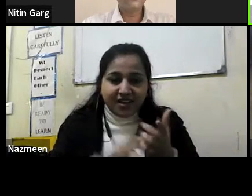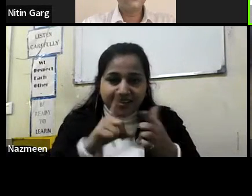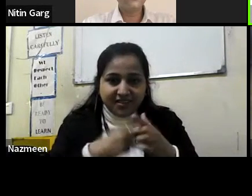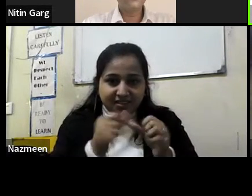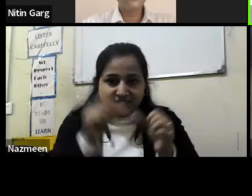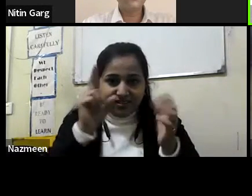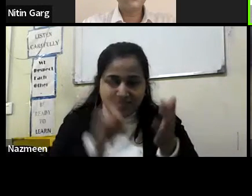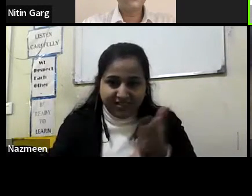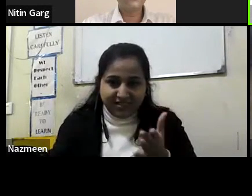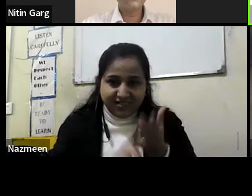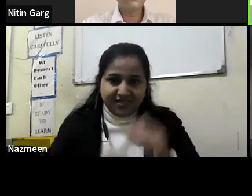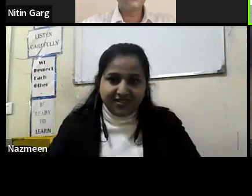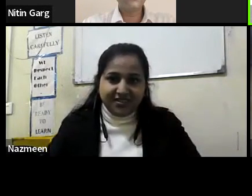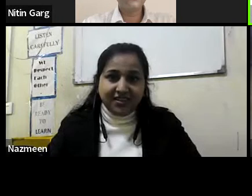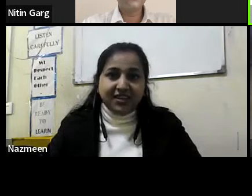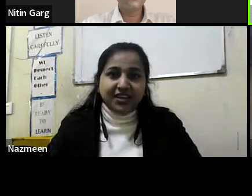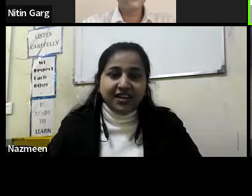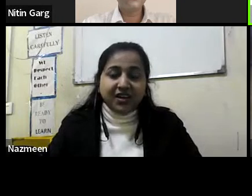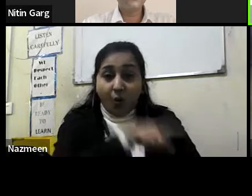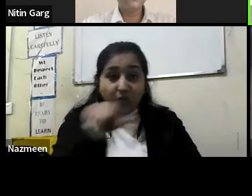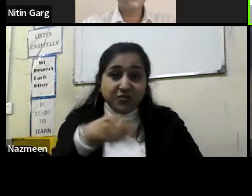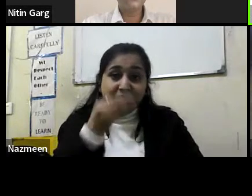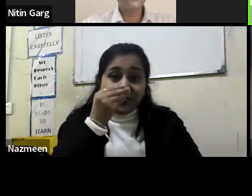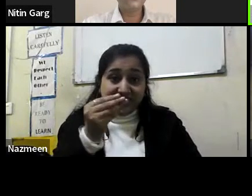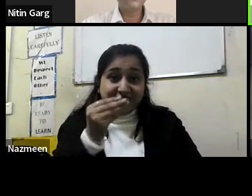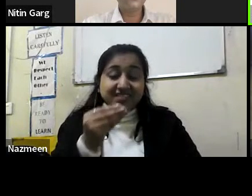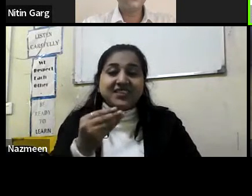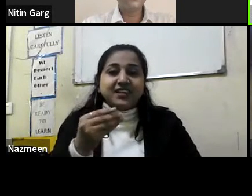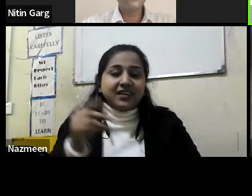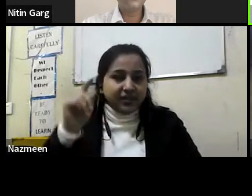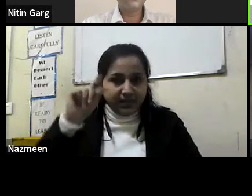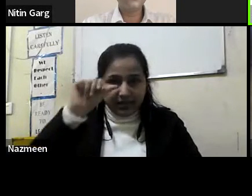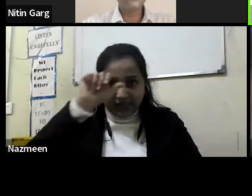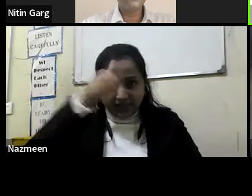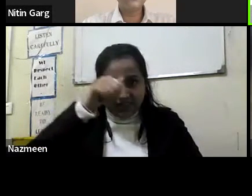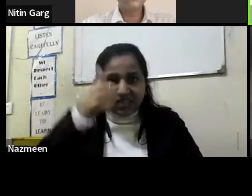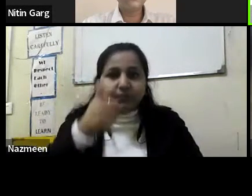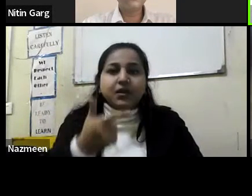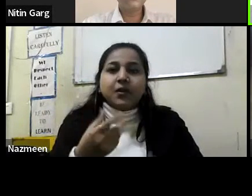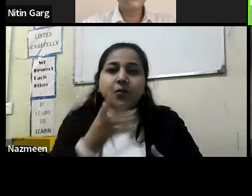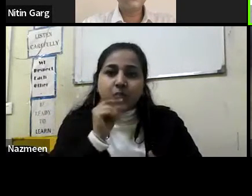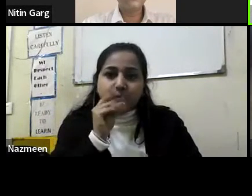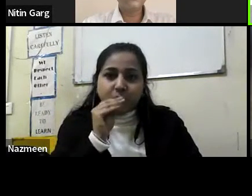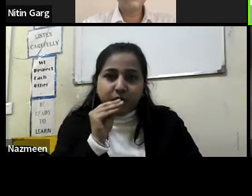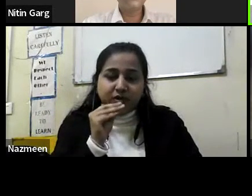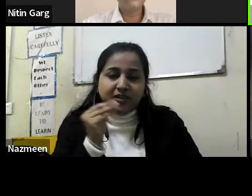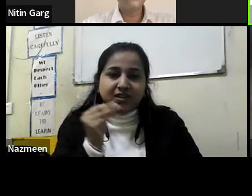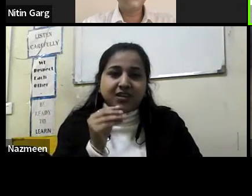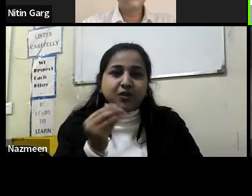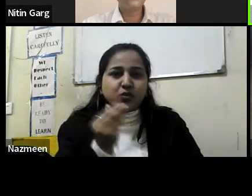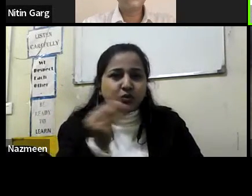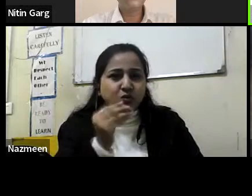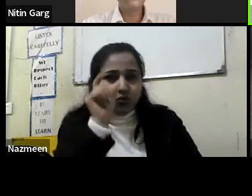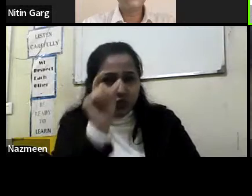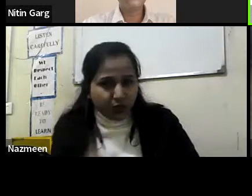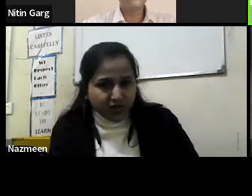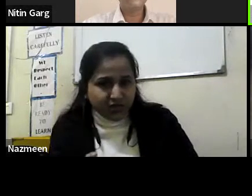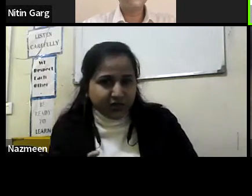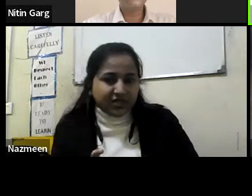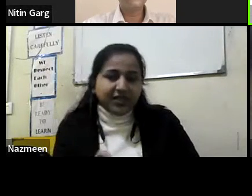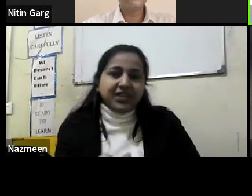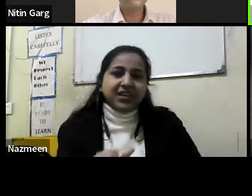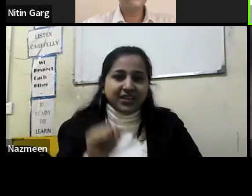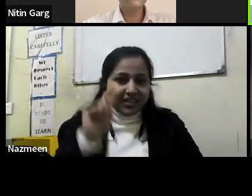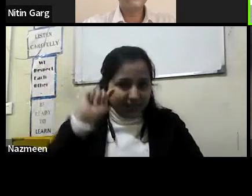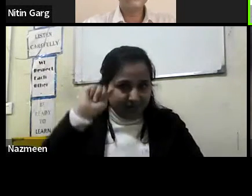कि हम लोग थोड़ा हिंदी में भी बोलें, तो हिंदी इंग्लिश का मिश्रण के साथ हम लोग आगे बढ़ेंगे। कुछ टर्म्स होते हैं जो इंग्लिश में